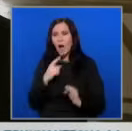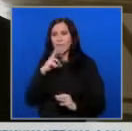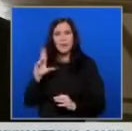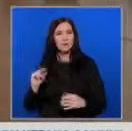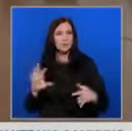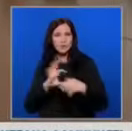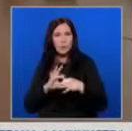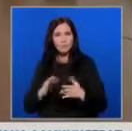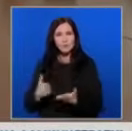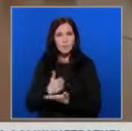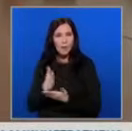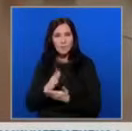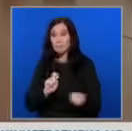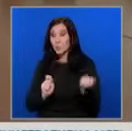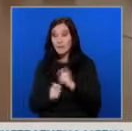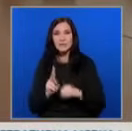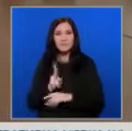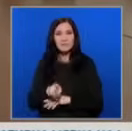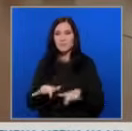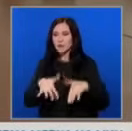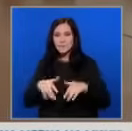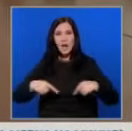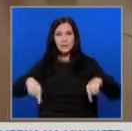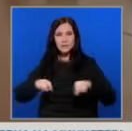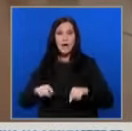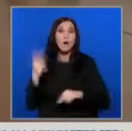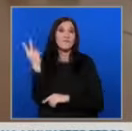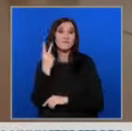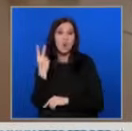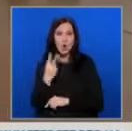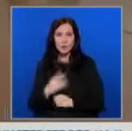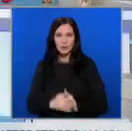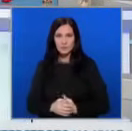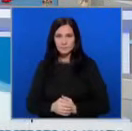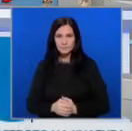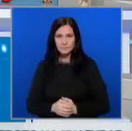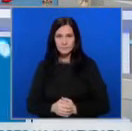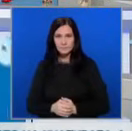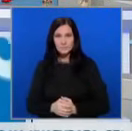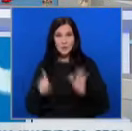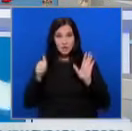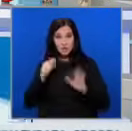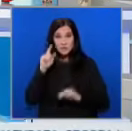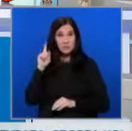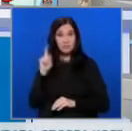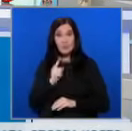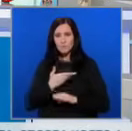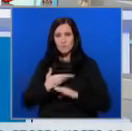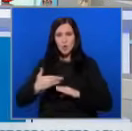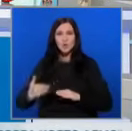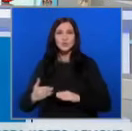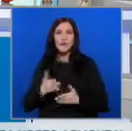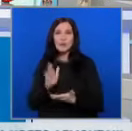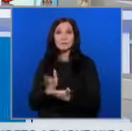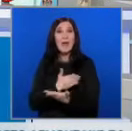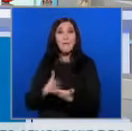наречената сглобка ще прокара. Промените влизат в пленарната зала във вторник. Шести ден продължава демонтажът